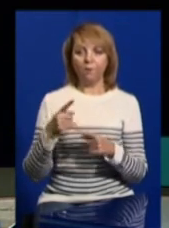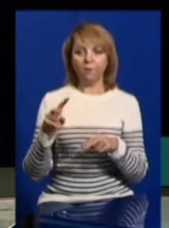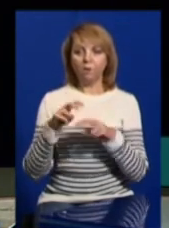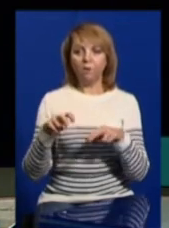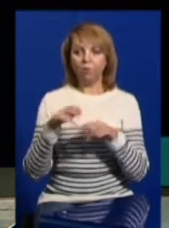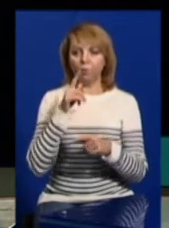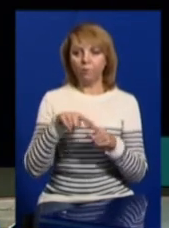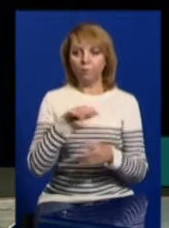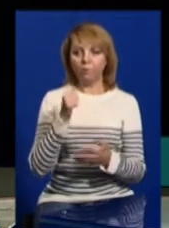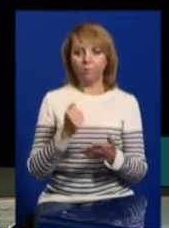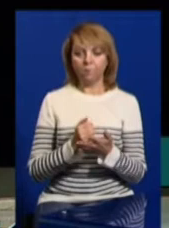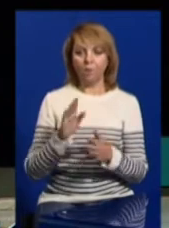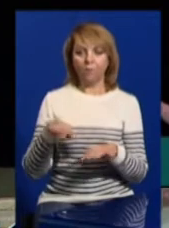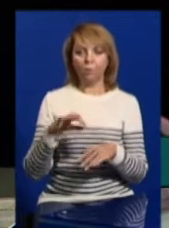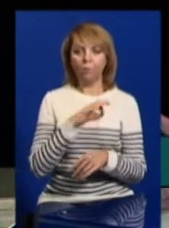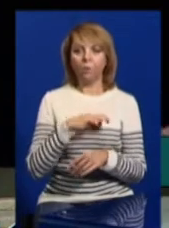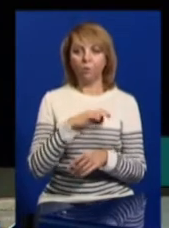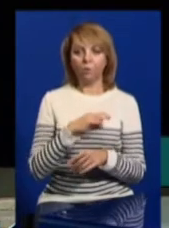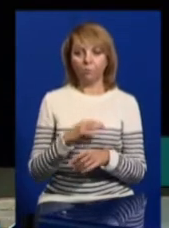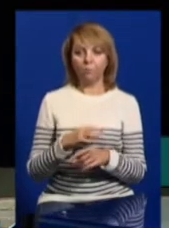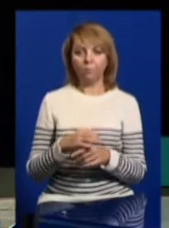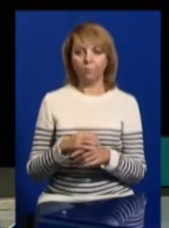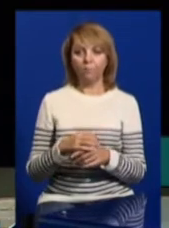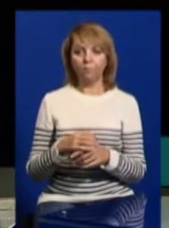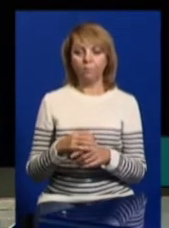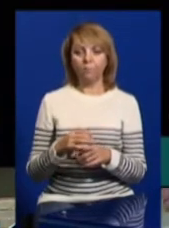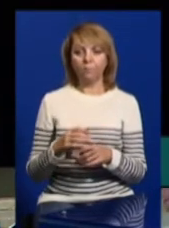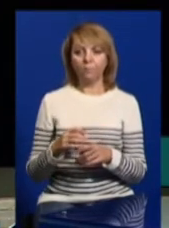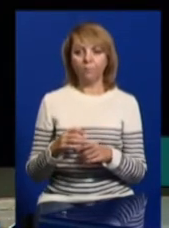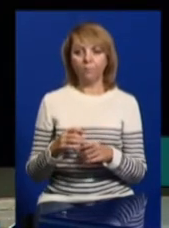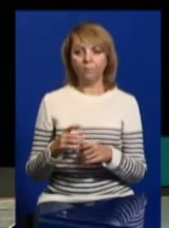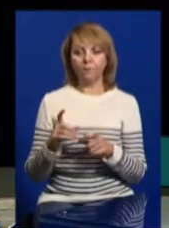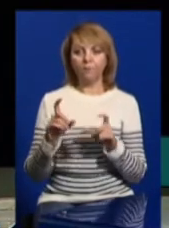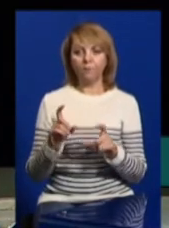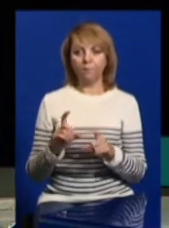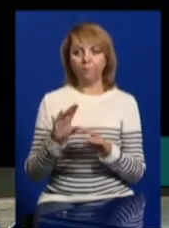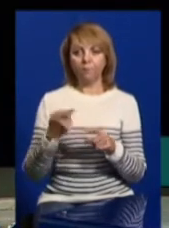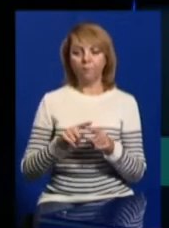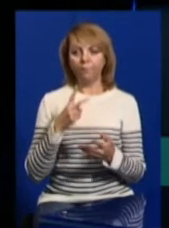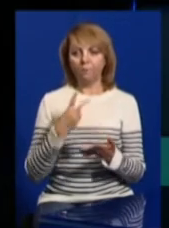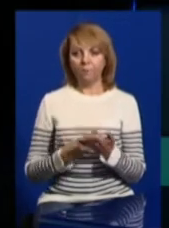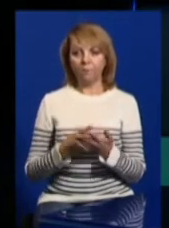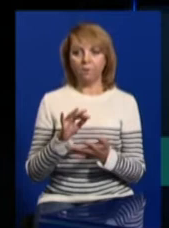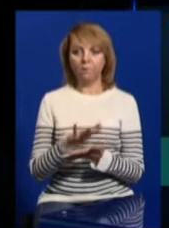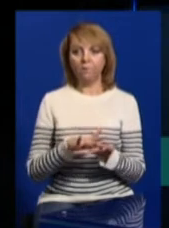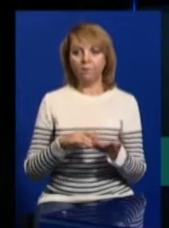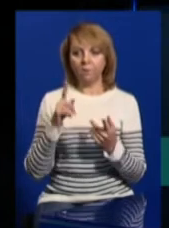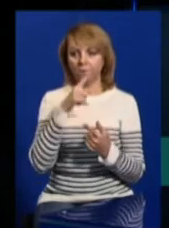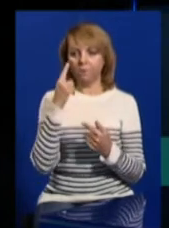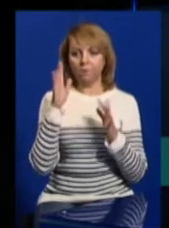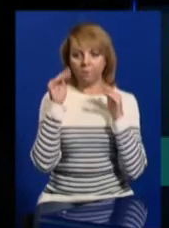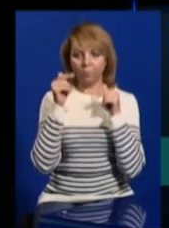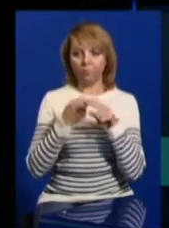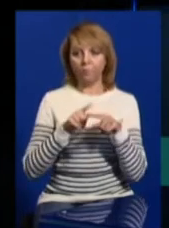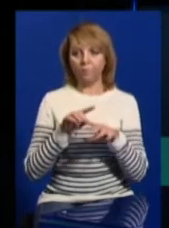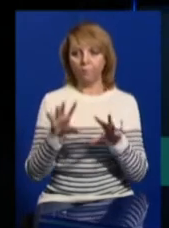це встановив, а потім прокуратура, панство, шановні пани прокурори, сидять, це все бачать і, вибачте, заплющують на це все